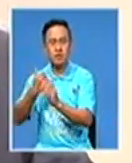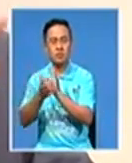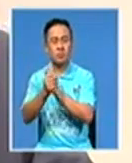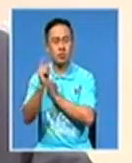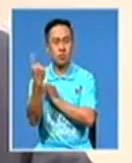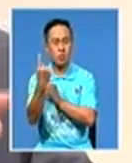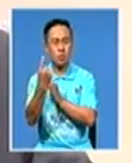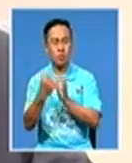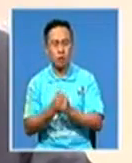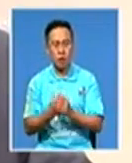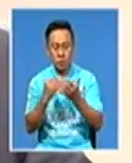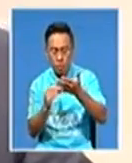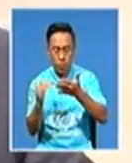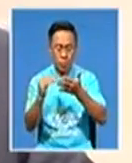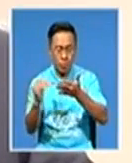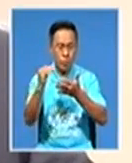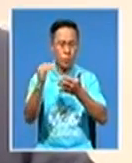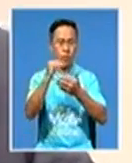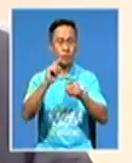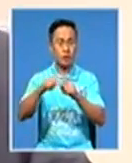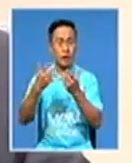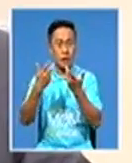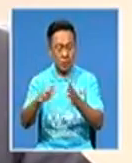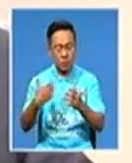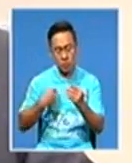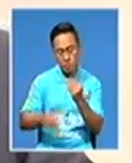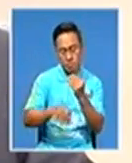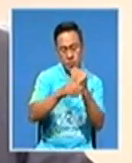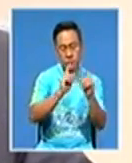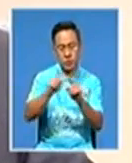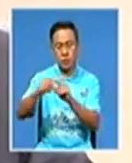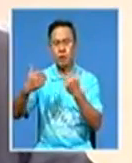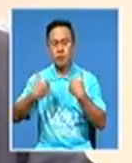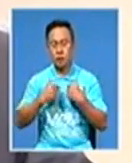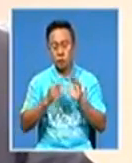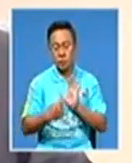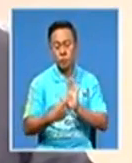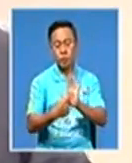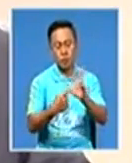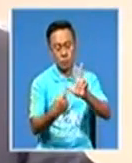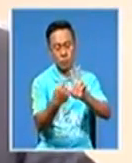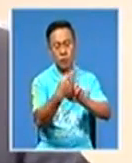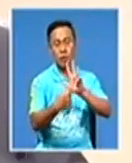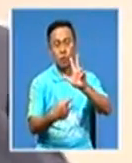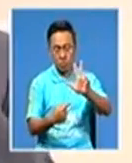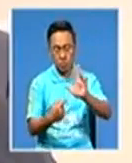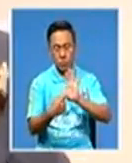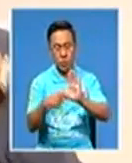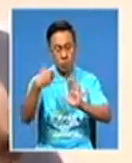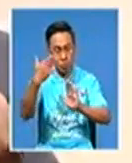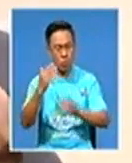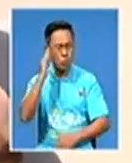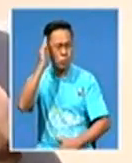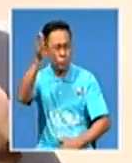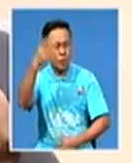ยับไปแล้วเดี๋ยวจะเกิดนิคมอุตสาหกรรมเฉพาะทางอย่างอื่นขึ้นอีกซึ่งผมแค่ยกตัวอย่างแค่3อันก่อนนะฮะแล้ว